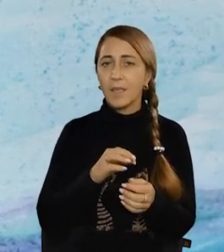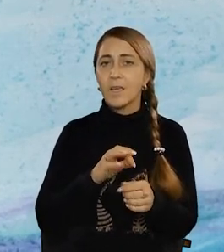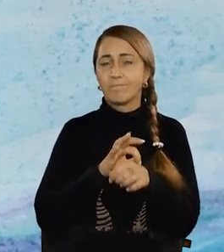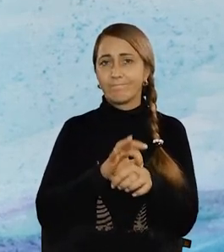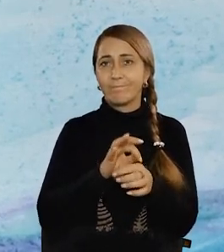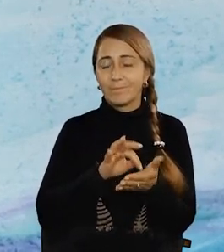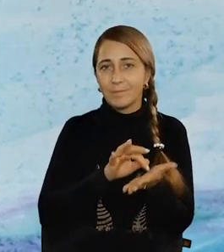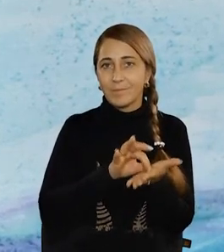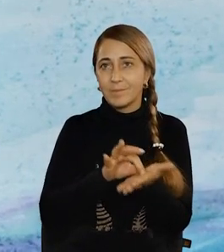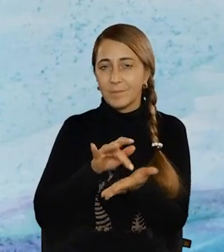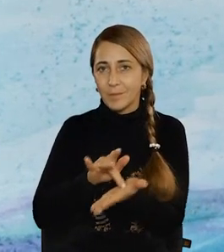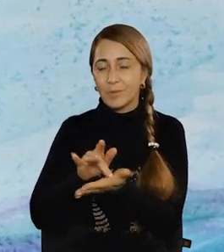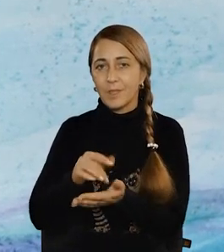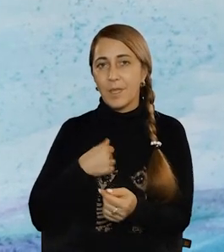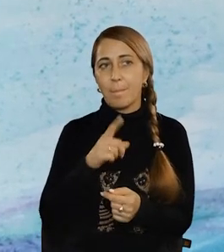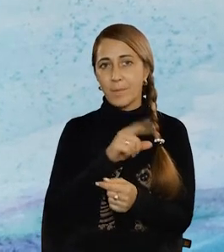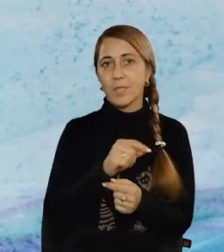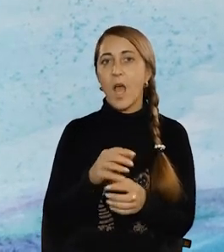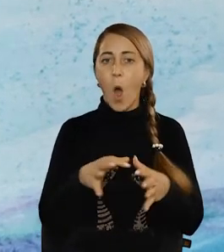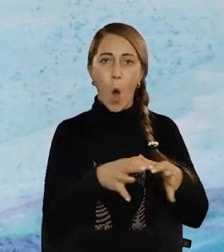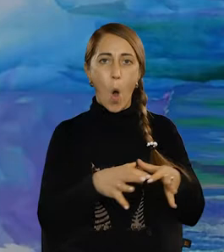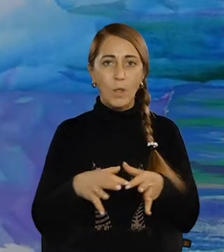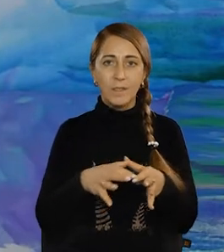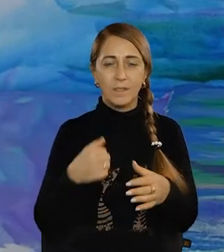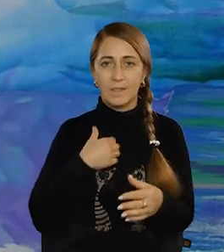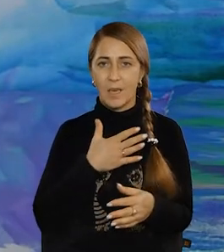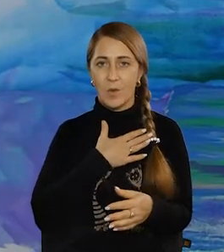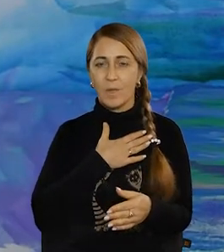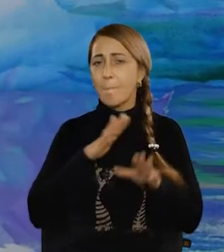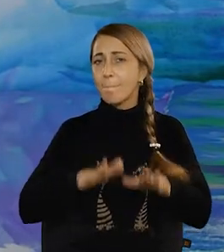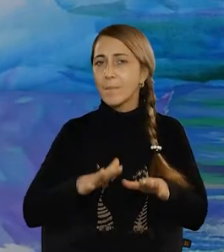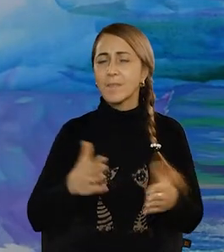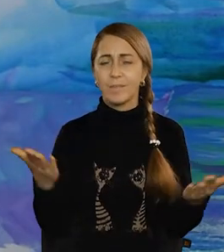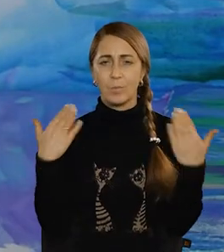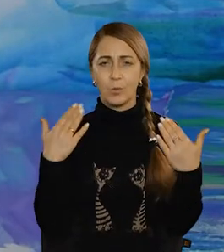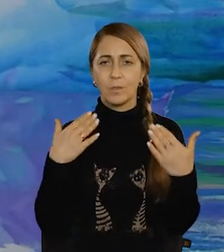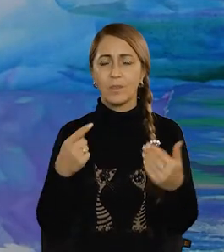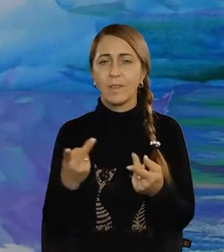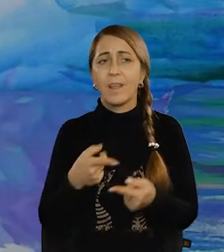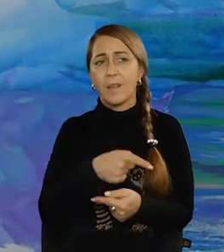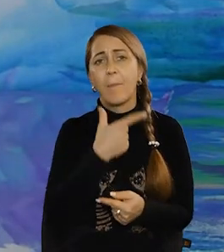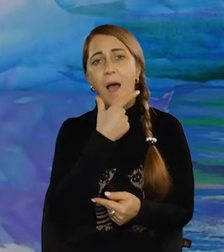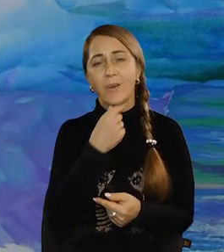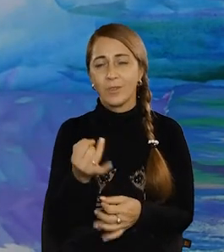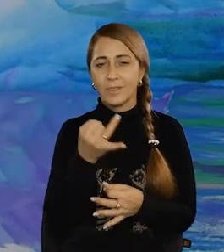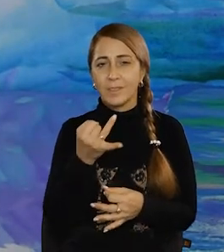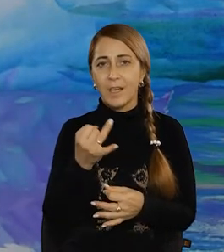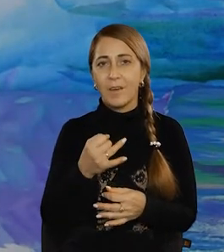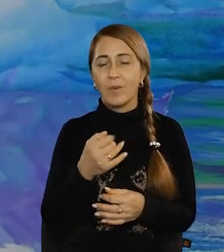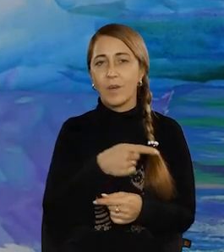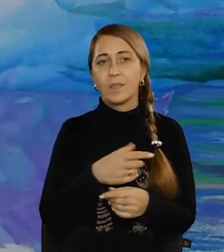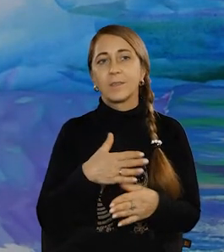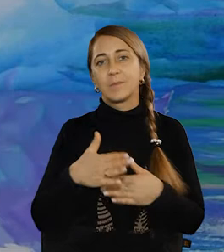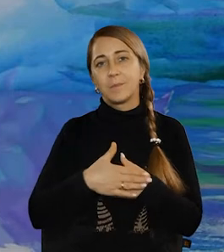рюкзаки та рушили до озера. Адже це було наше улюблене місце відпочинку. Там гарно і цікаво. Ліворуч біля